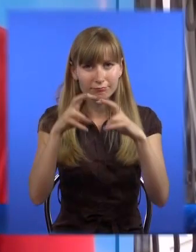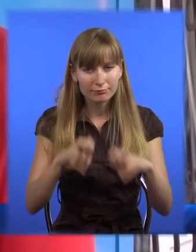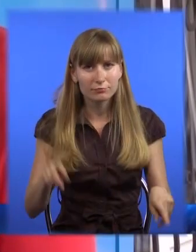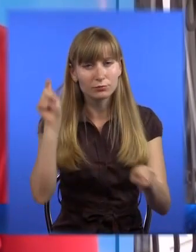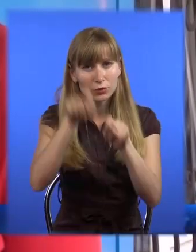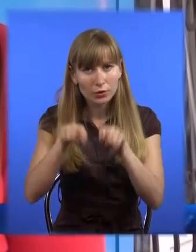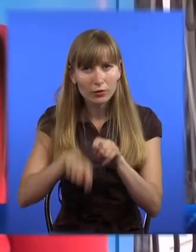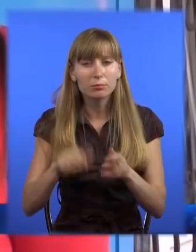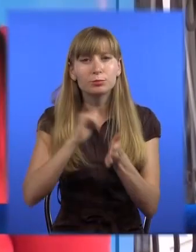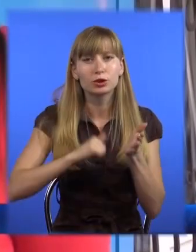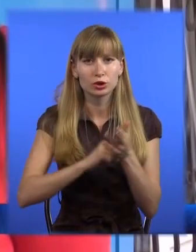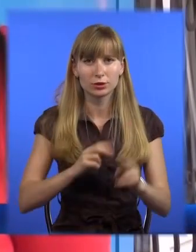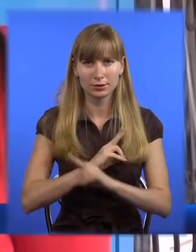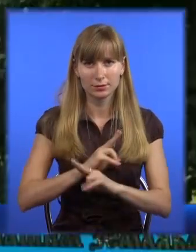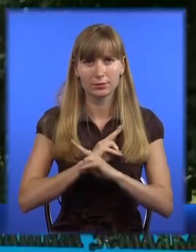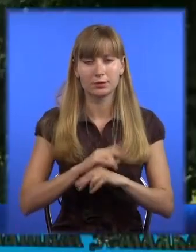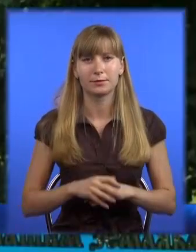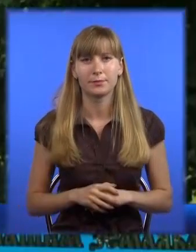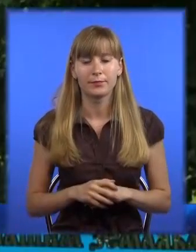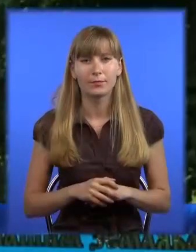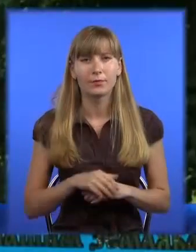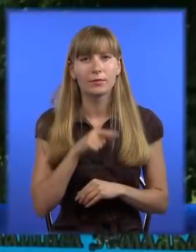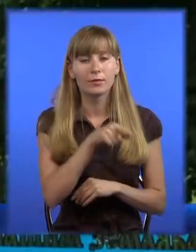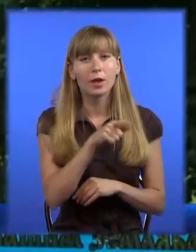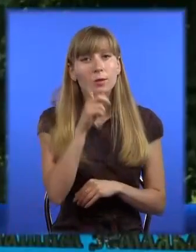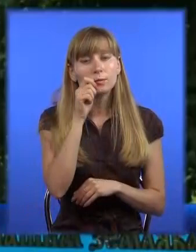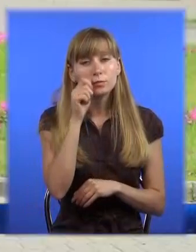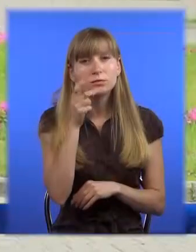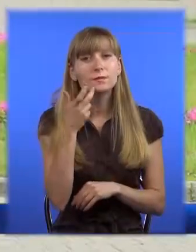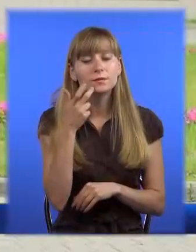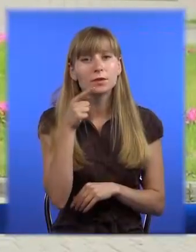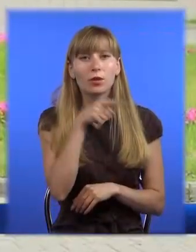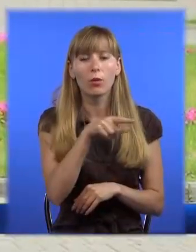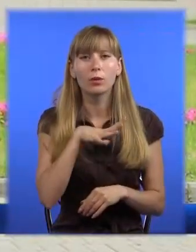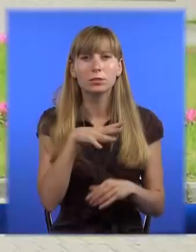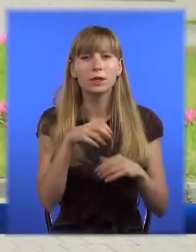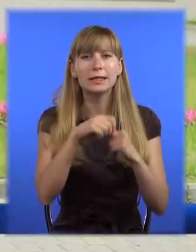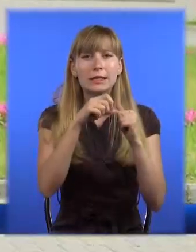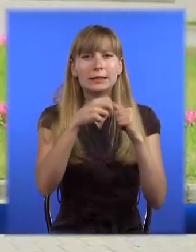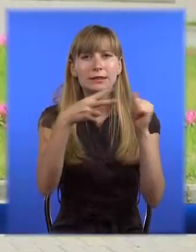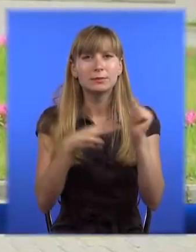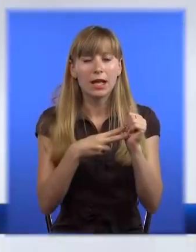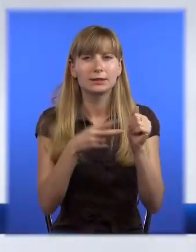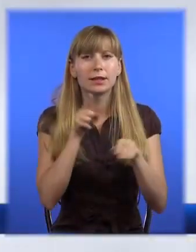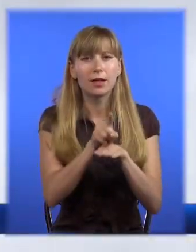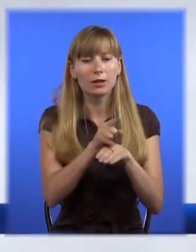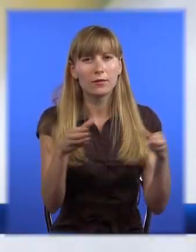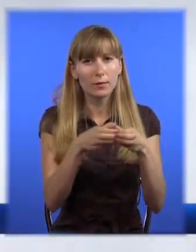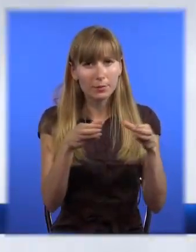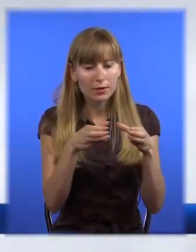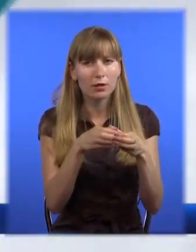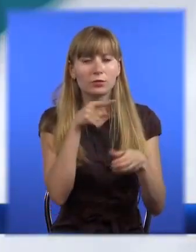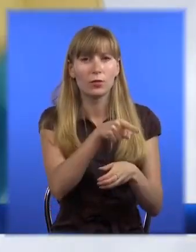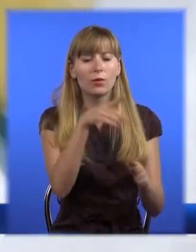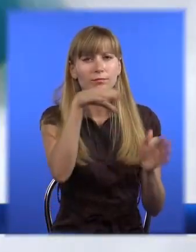судово-медичної експертизи з метою встановлення причин смерті. Відзначу, Володимир Близнюк служив у 17-й танковій бригаді та балотувався